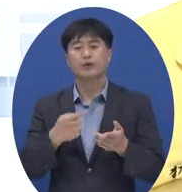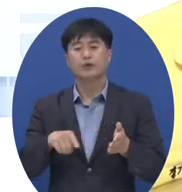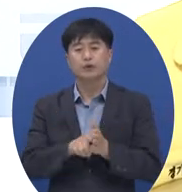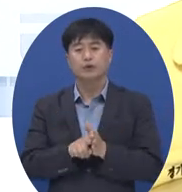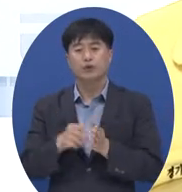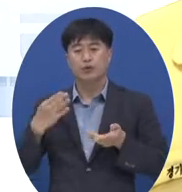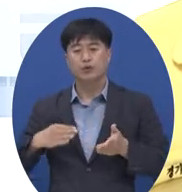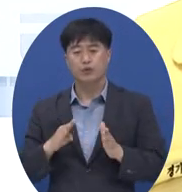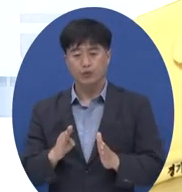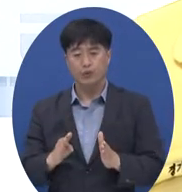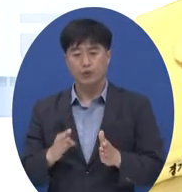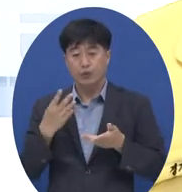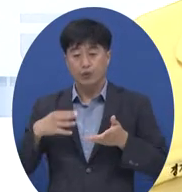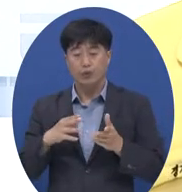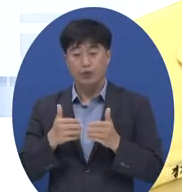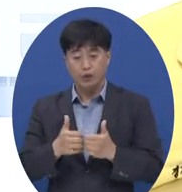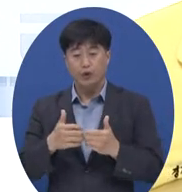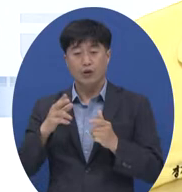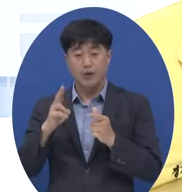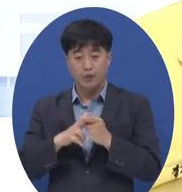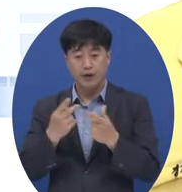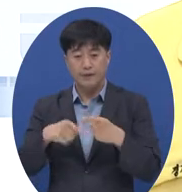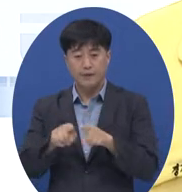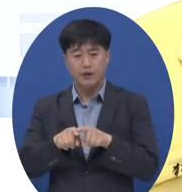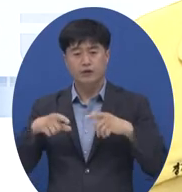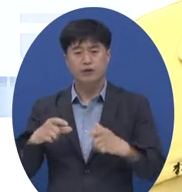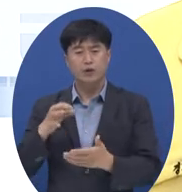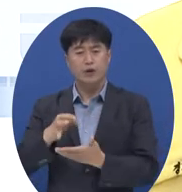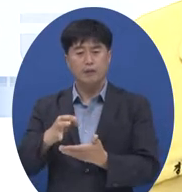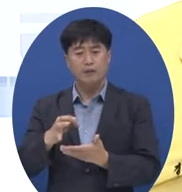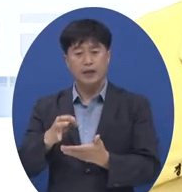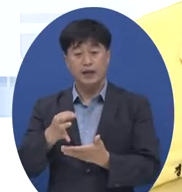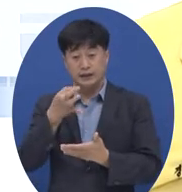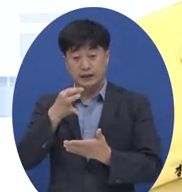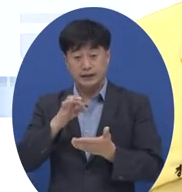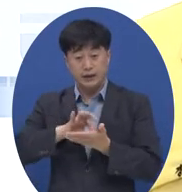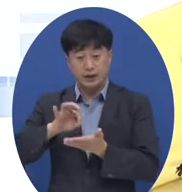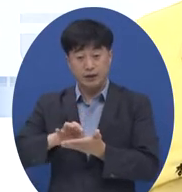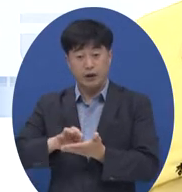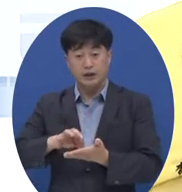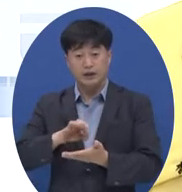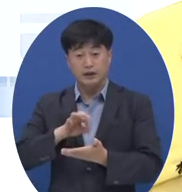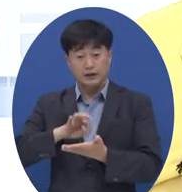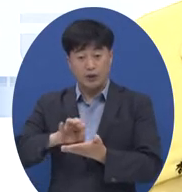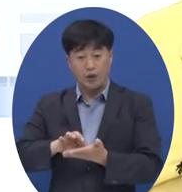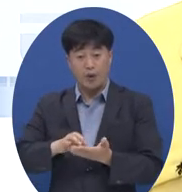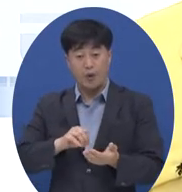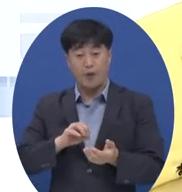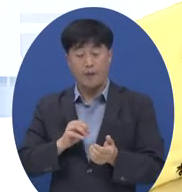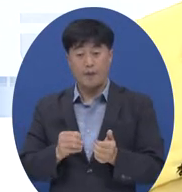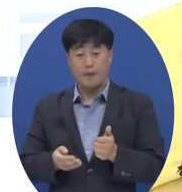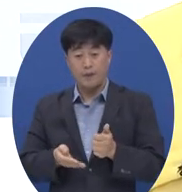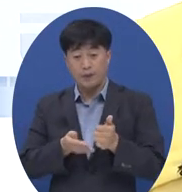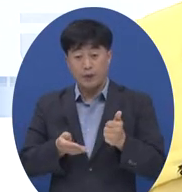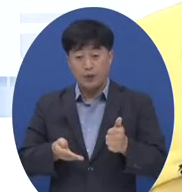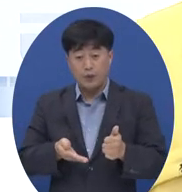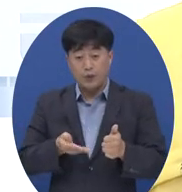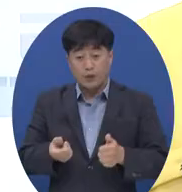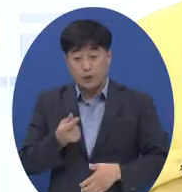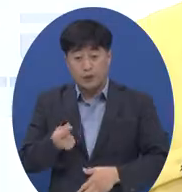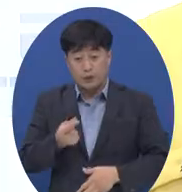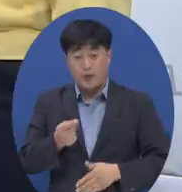경기도가 경기도의회와 함께 지역화폐 인센티브를 활용한 소비 촉진 방안을